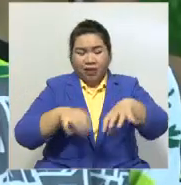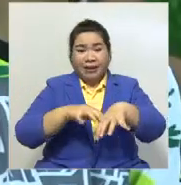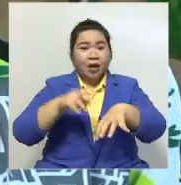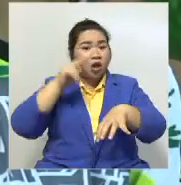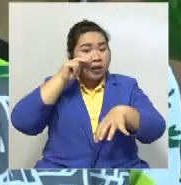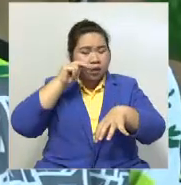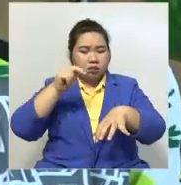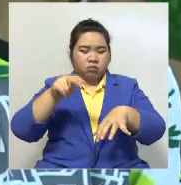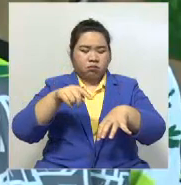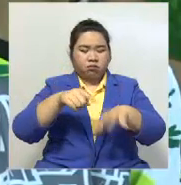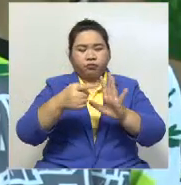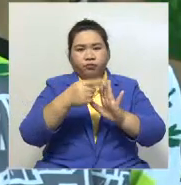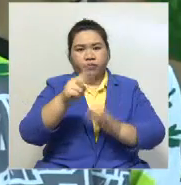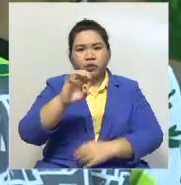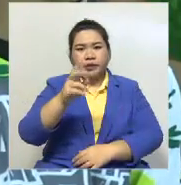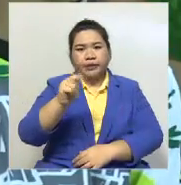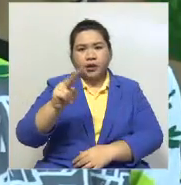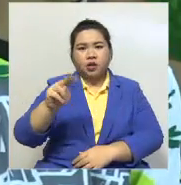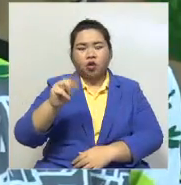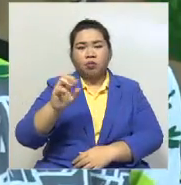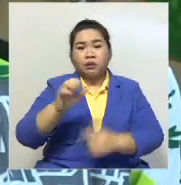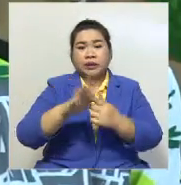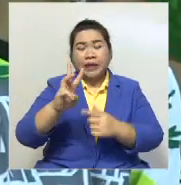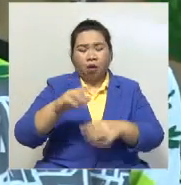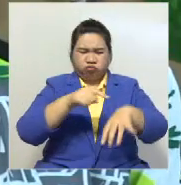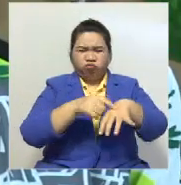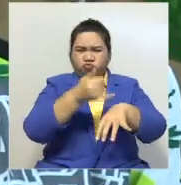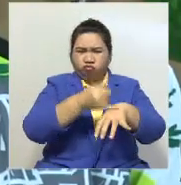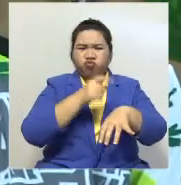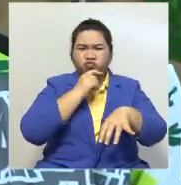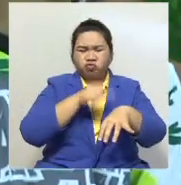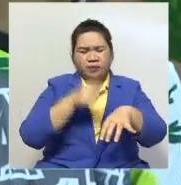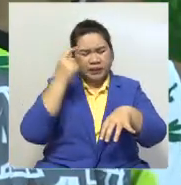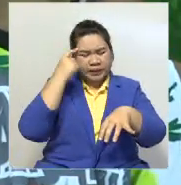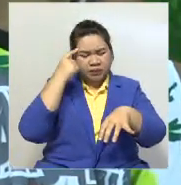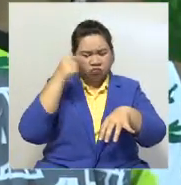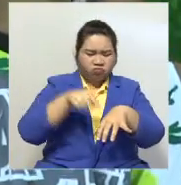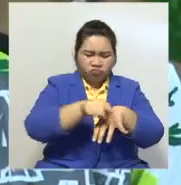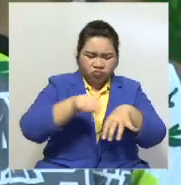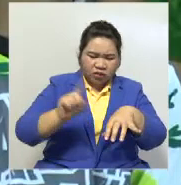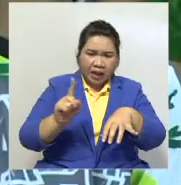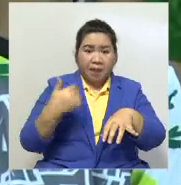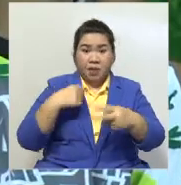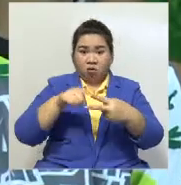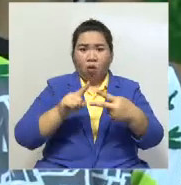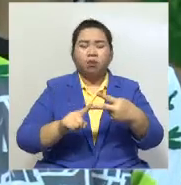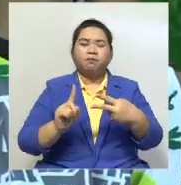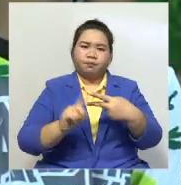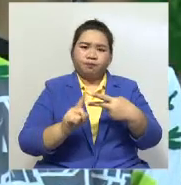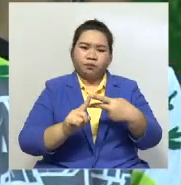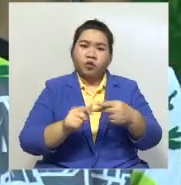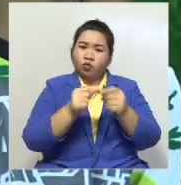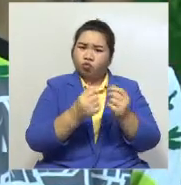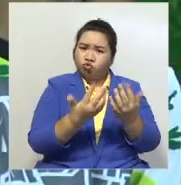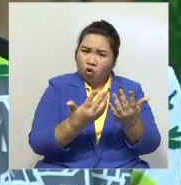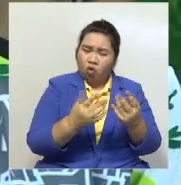าปรึกษากัน ครับ มาปรึกษากันว่าเราจะเอายังไงดีเรามีทางเลือกอยู่2อย่างคือ1รอตรงนี